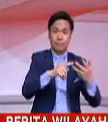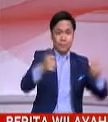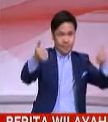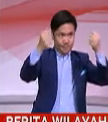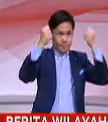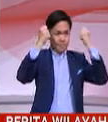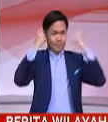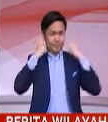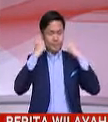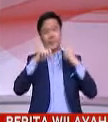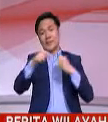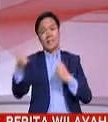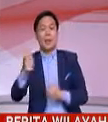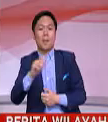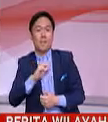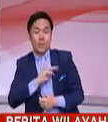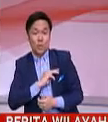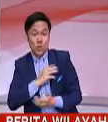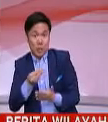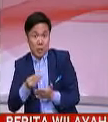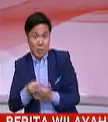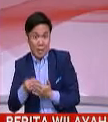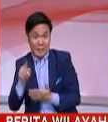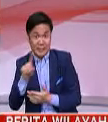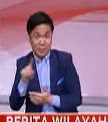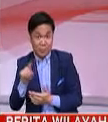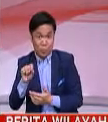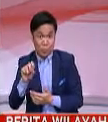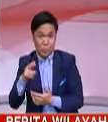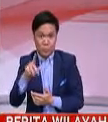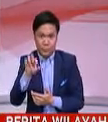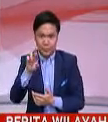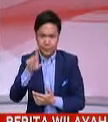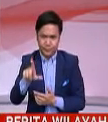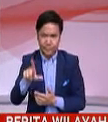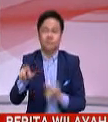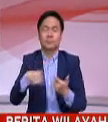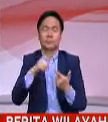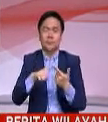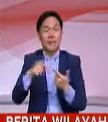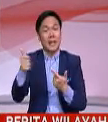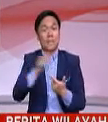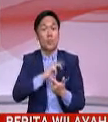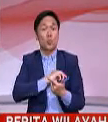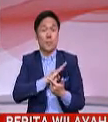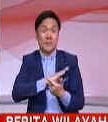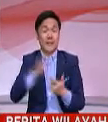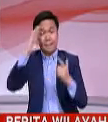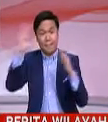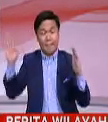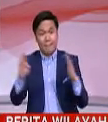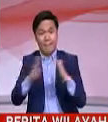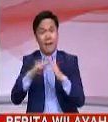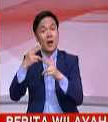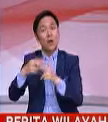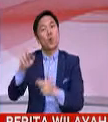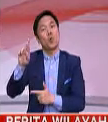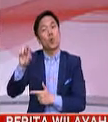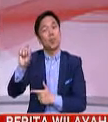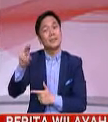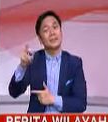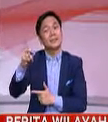Menteri Keuangan nahdlatus Chairul Tengku Abdul Aziz dan menteri besar Pahang Dato Sri worst Day